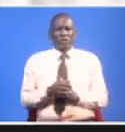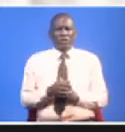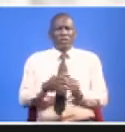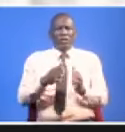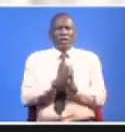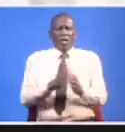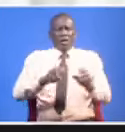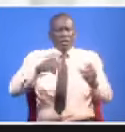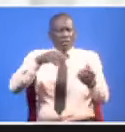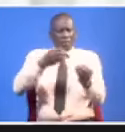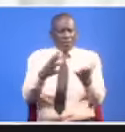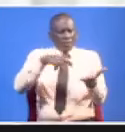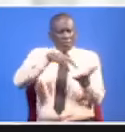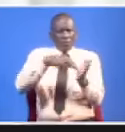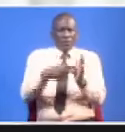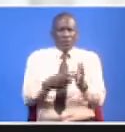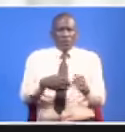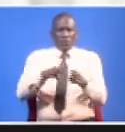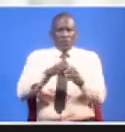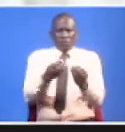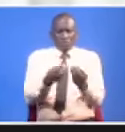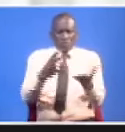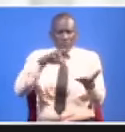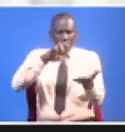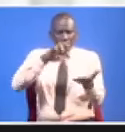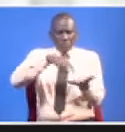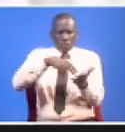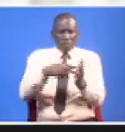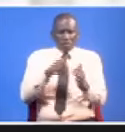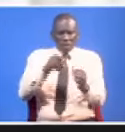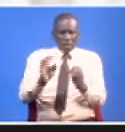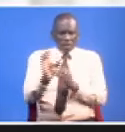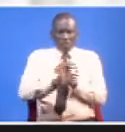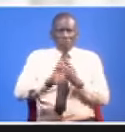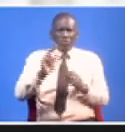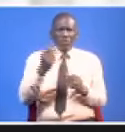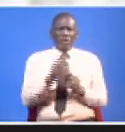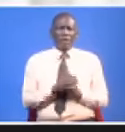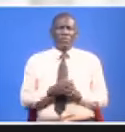na miradi ingine nyingi katika taifa la Kenya